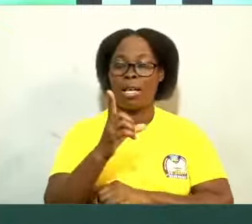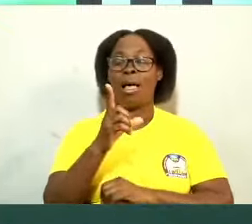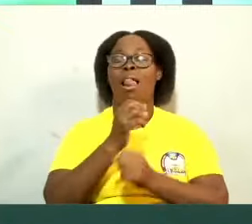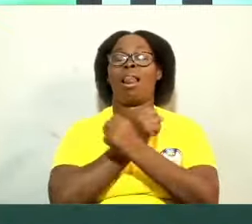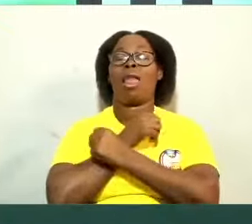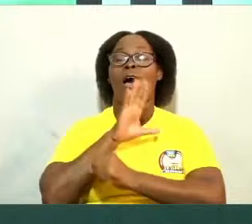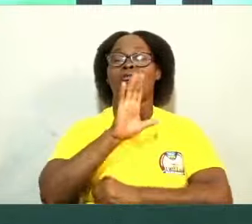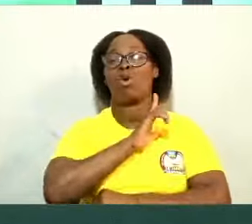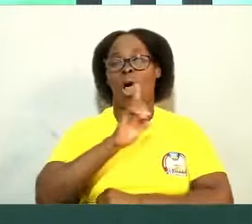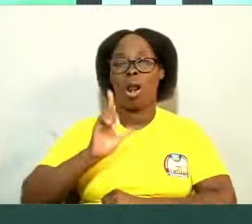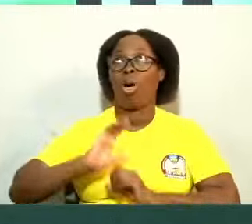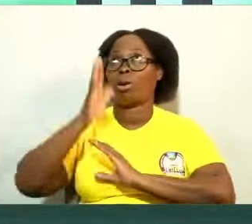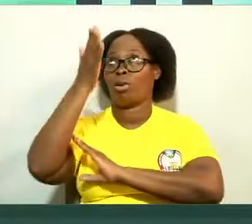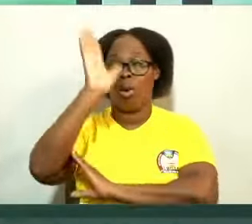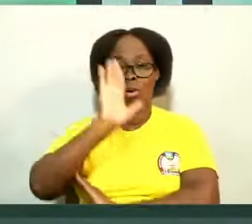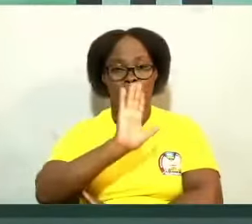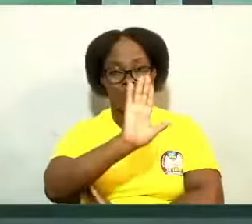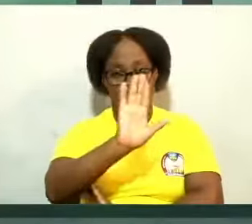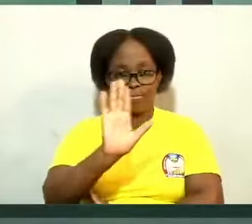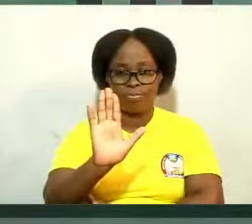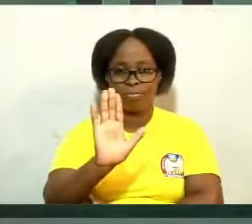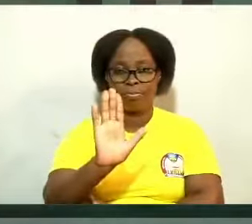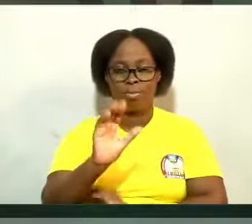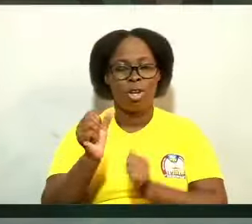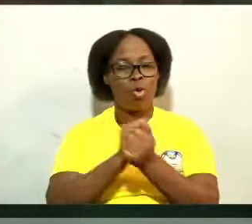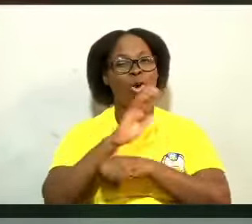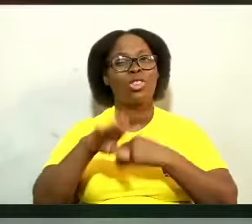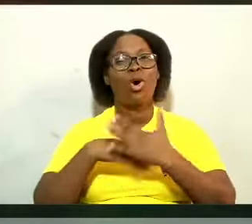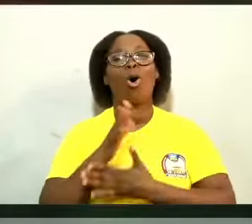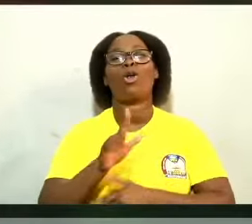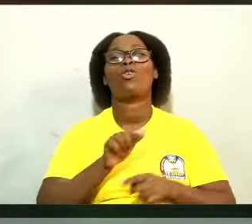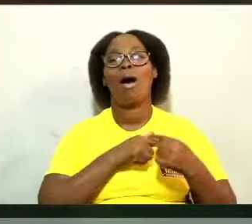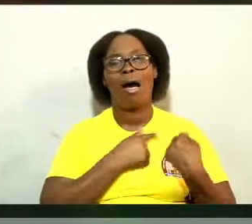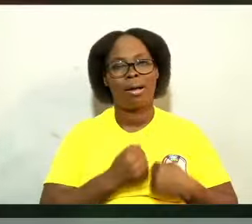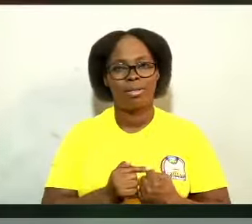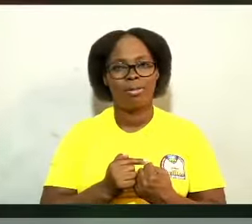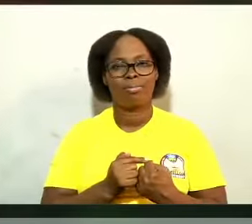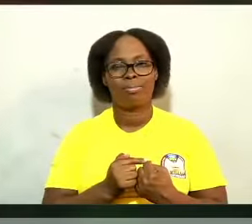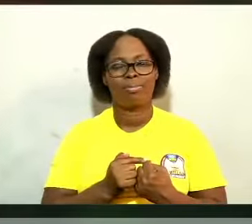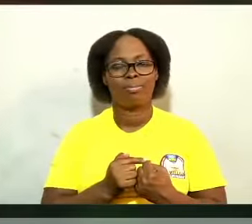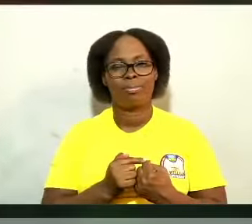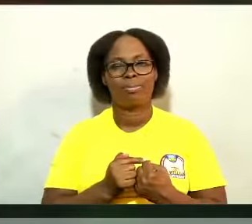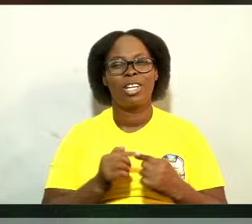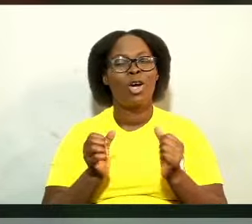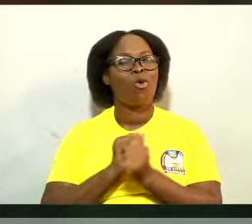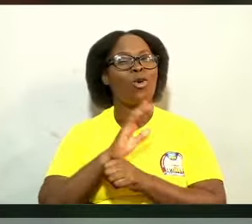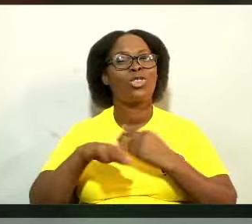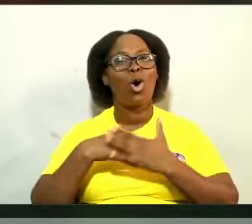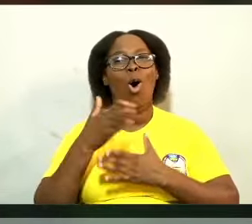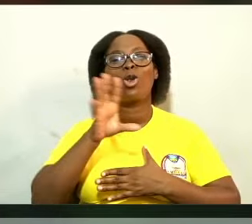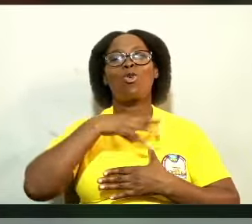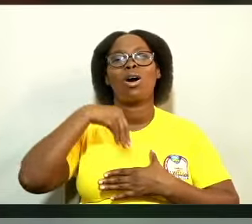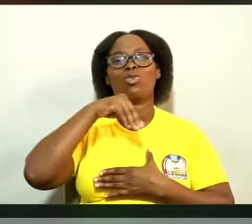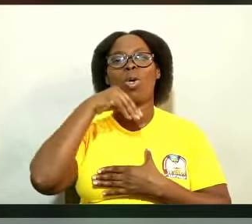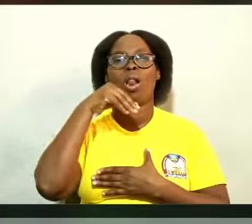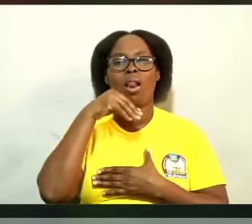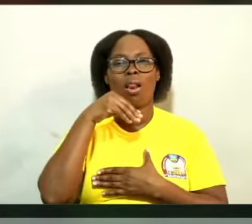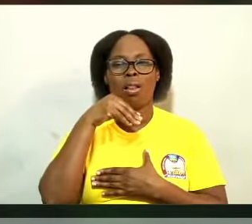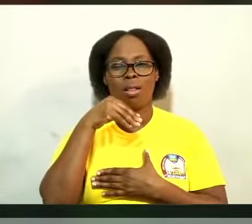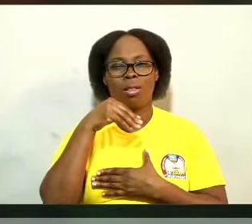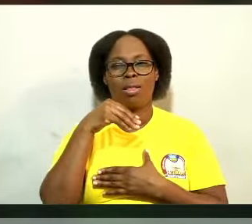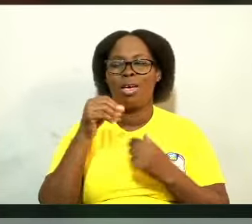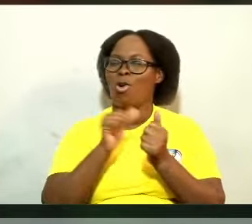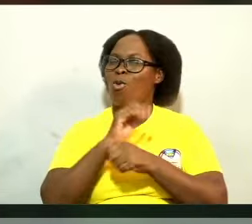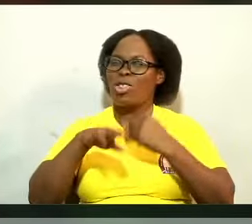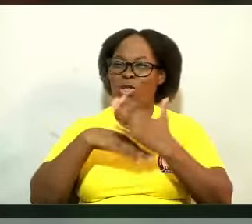Mungu wako kwa moyo wako wote, kwa roho yako yote,